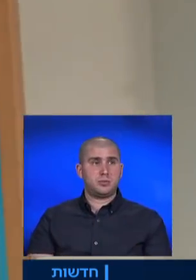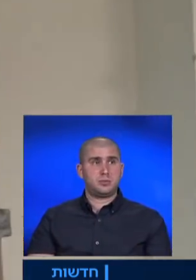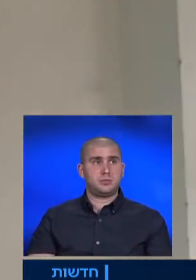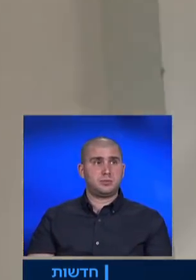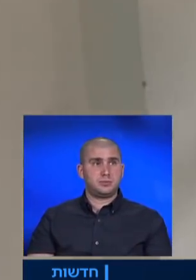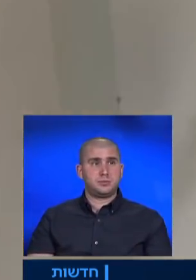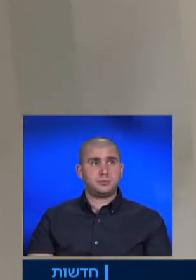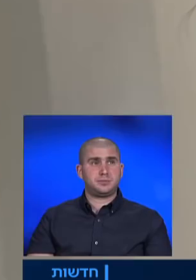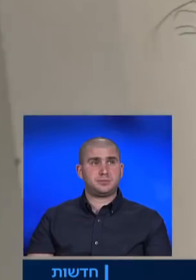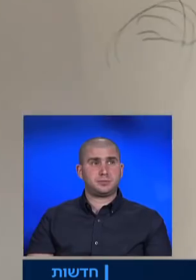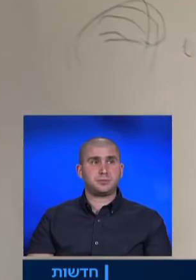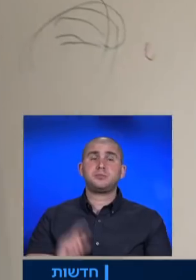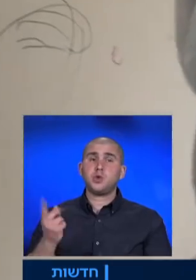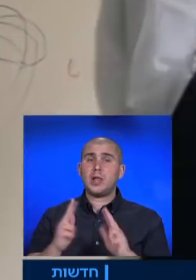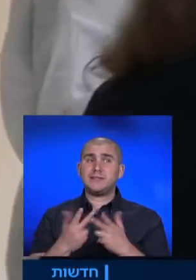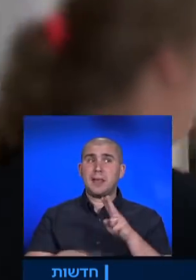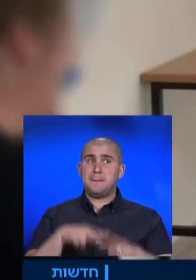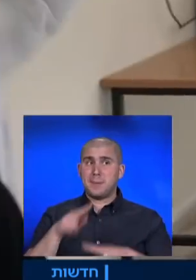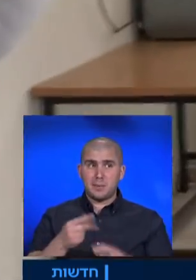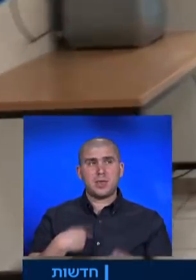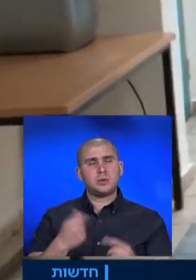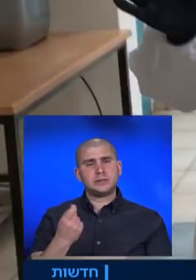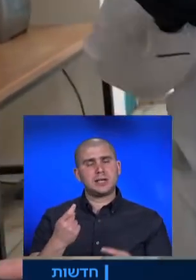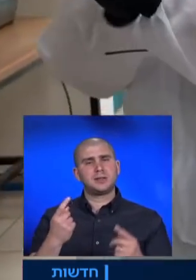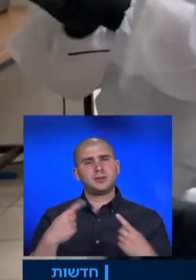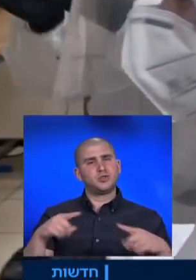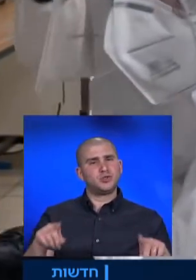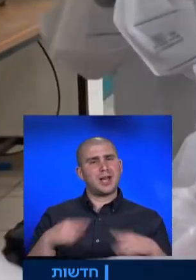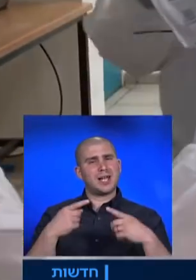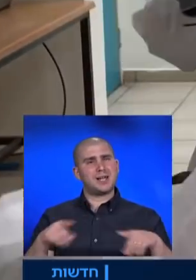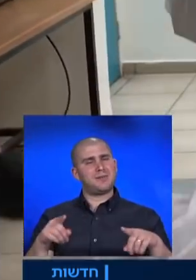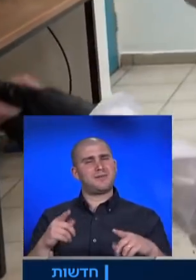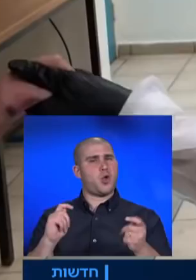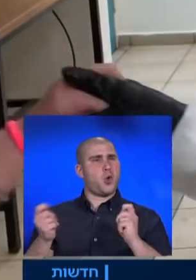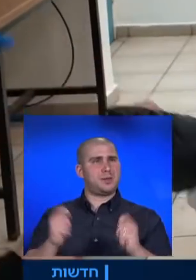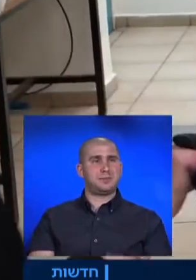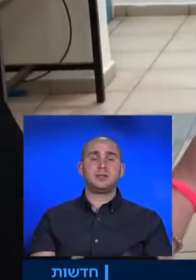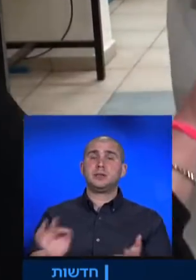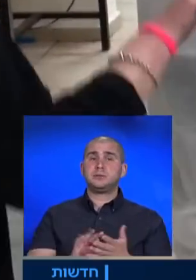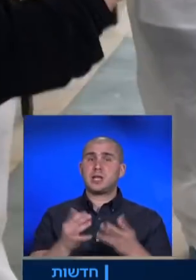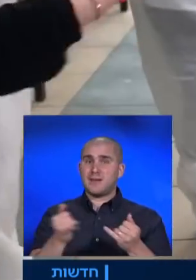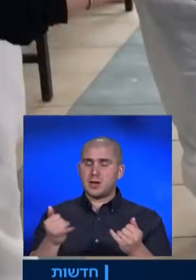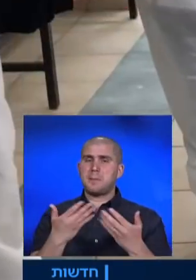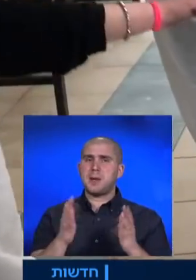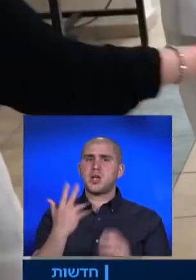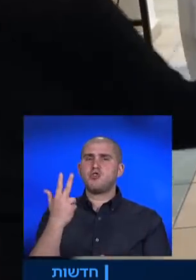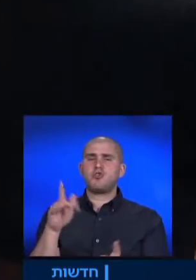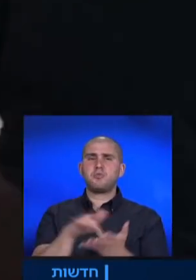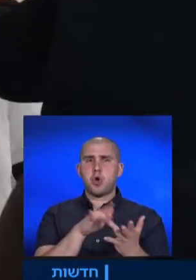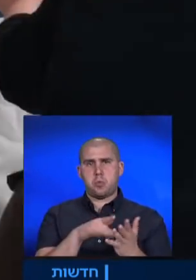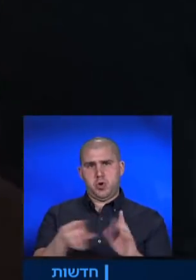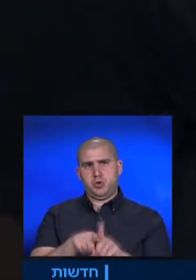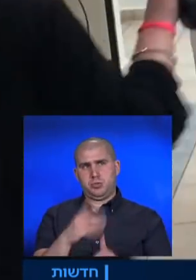החלימו. עם כל הצוות שמטפל, מחוצה שערים ורובדים. משרד הרווחה פתח 3 מסגרות כאלה,